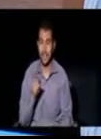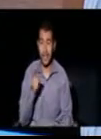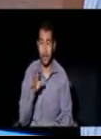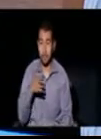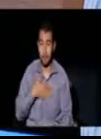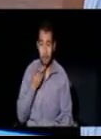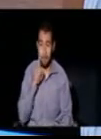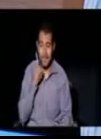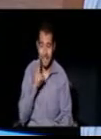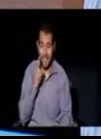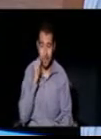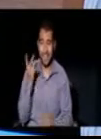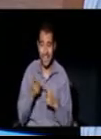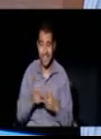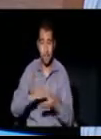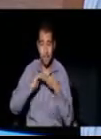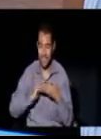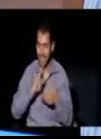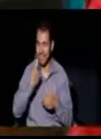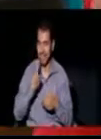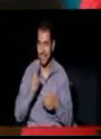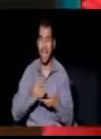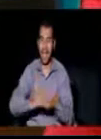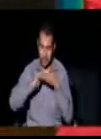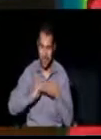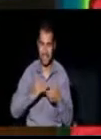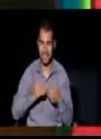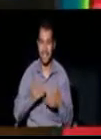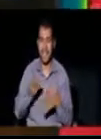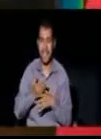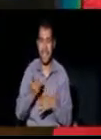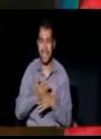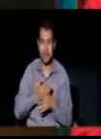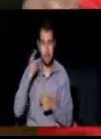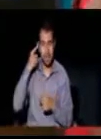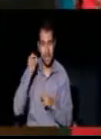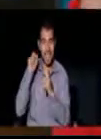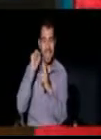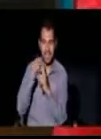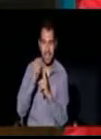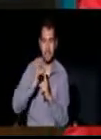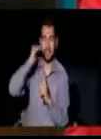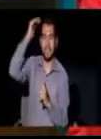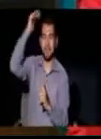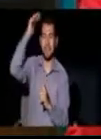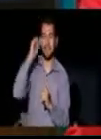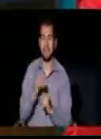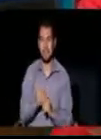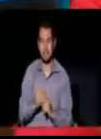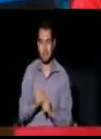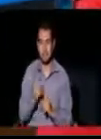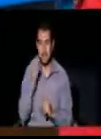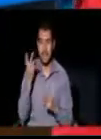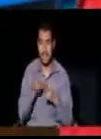عايزين عايزين ازيد. كل ما بيبقى في ناس بتدعم، كل ما الافكار بتكتر، كل ما بيبقى يعني